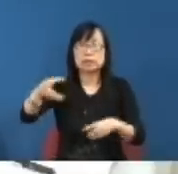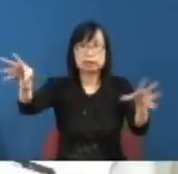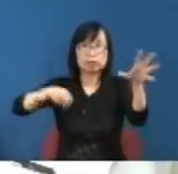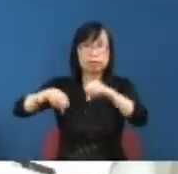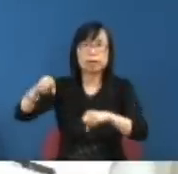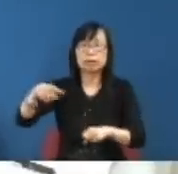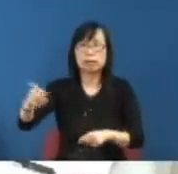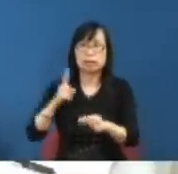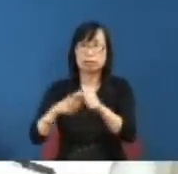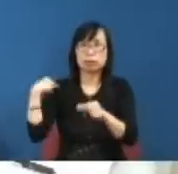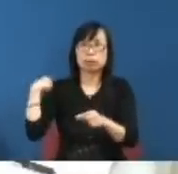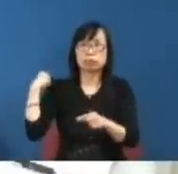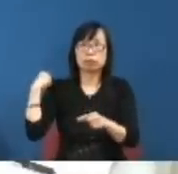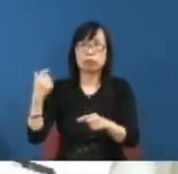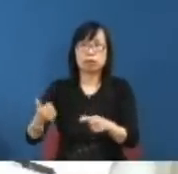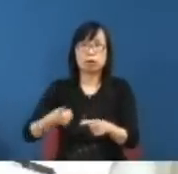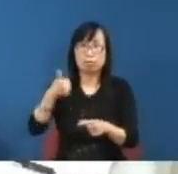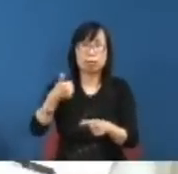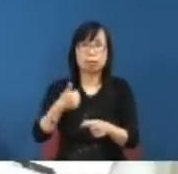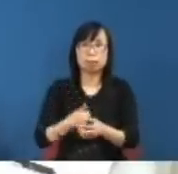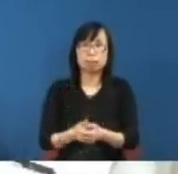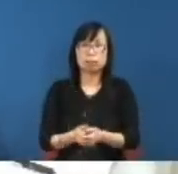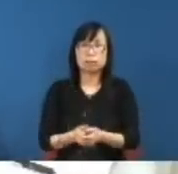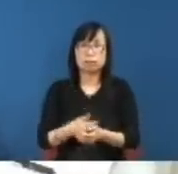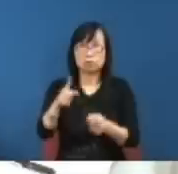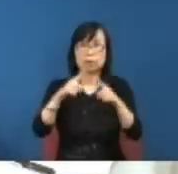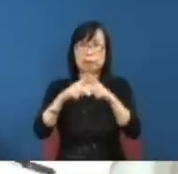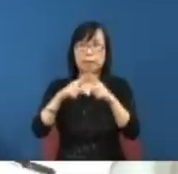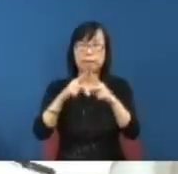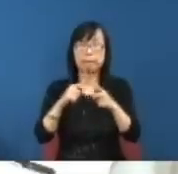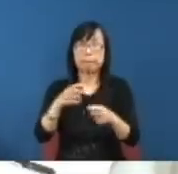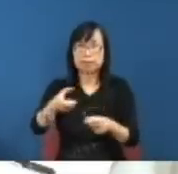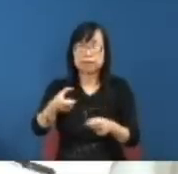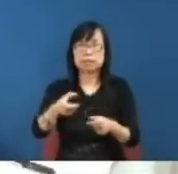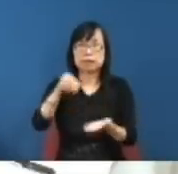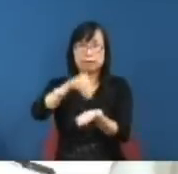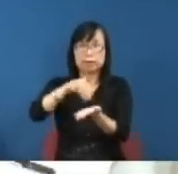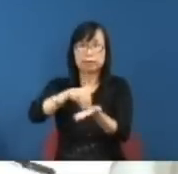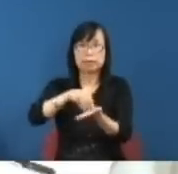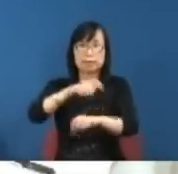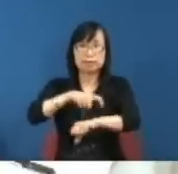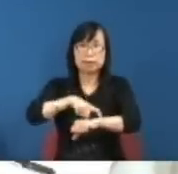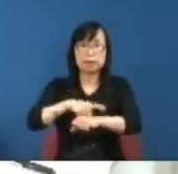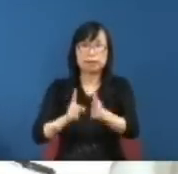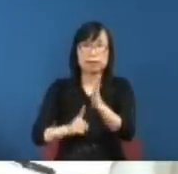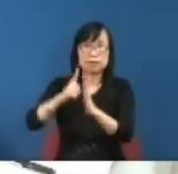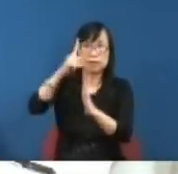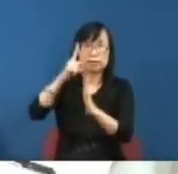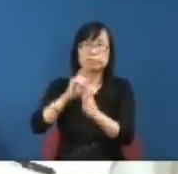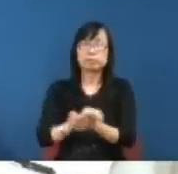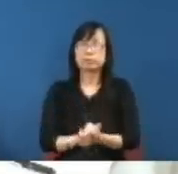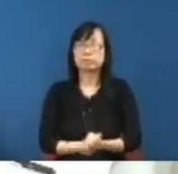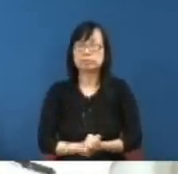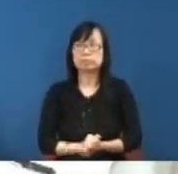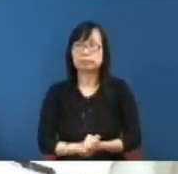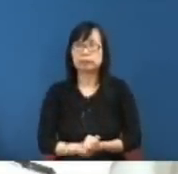國這個中國經濟繁榮，就是用一個人民幣定期持續升值的概念，就是說好很簡